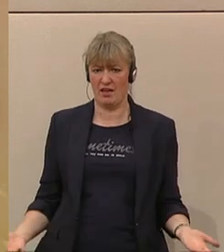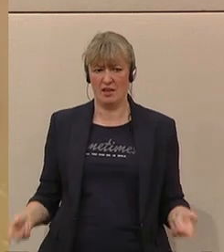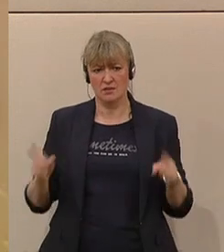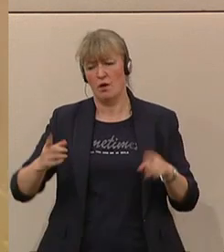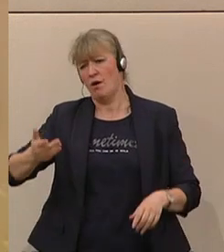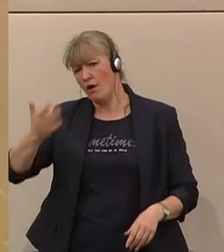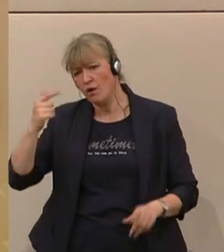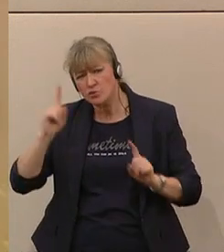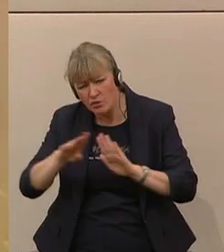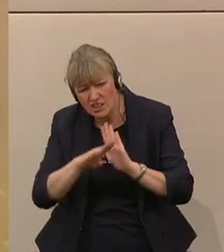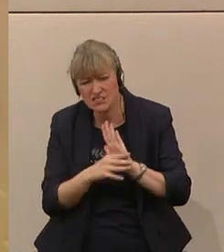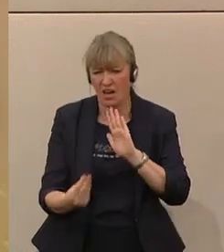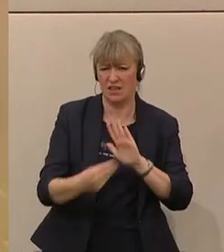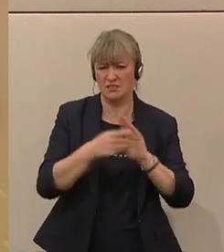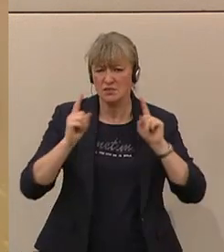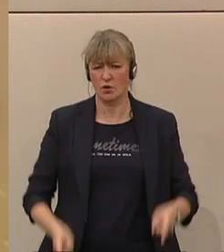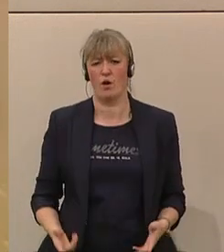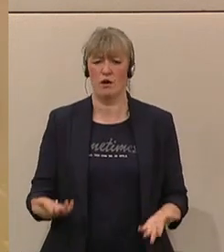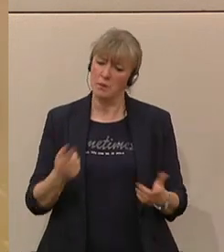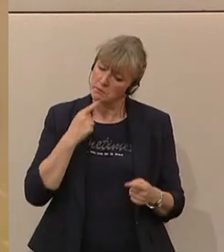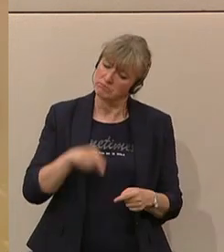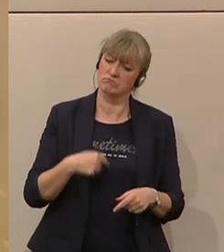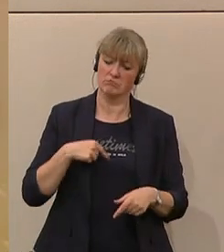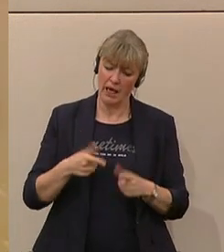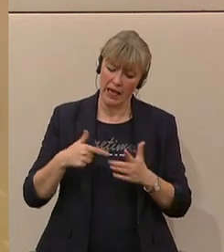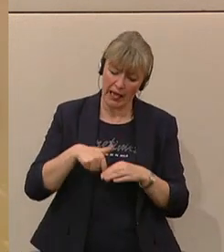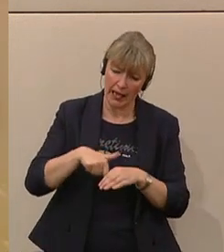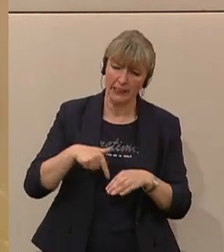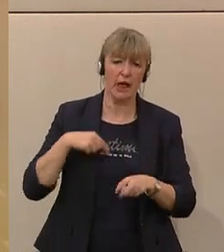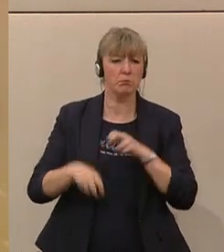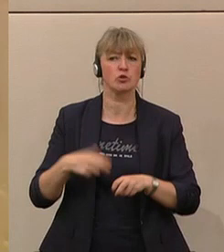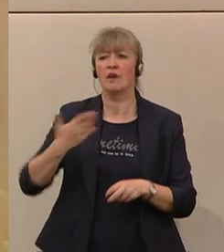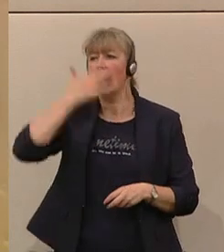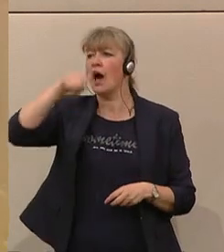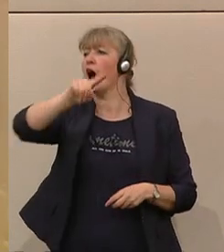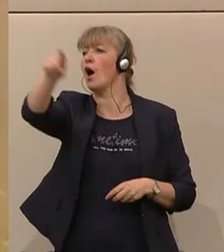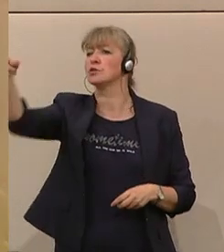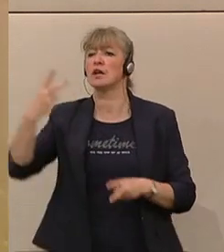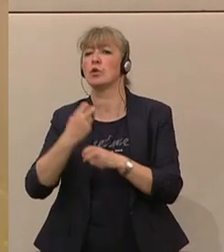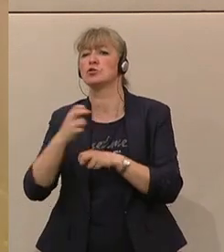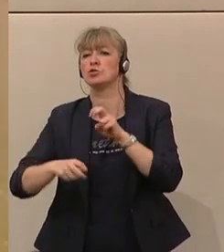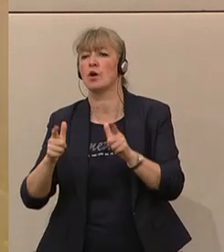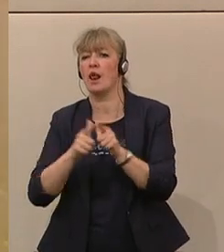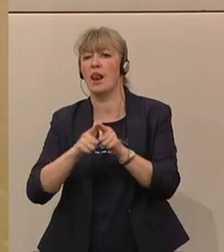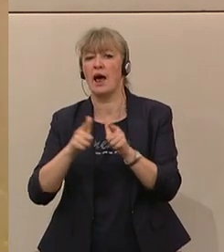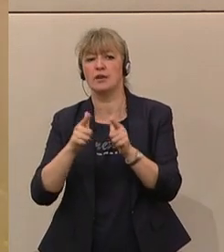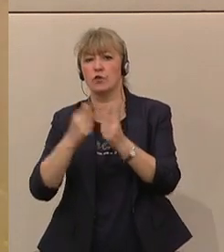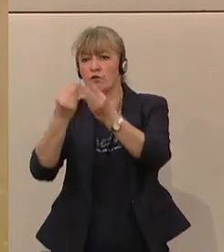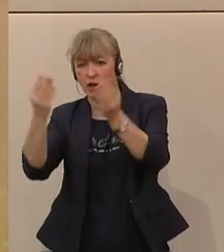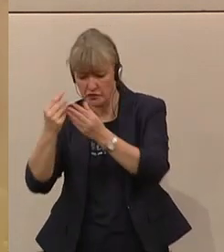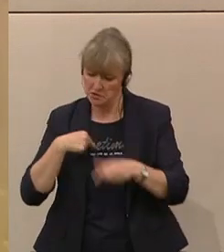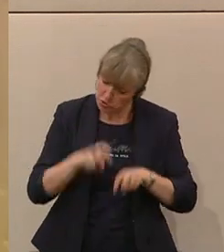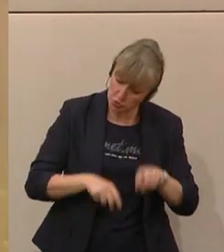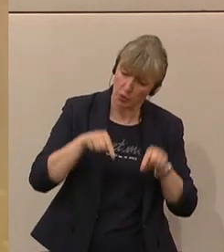schon längst Gesetze haben, wo wir sagen, wir besteuern im Inland, was im Ausland an österreichischen Steuerleistungen verschwindet.